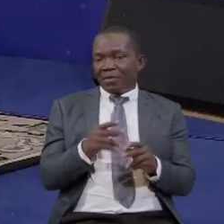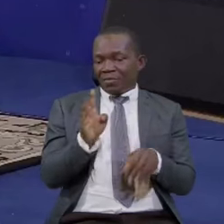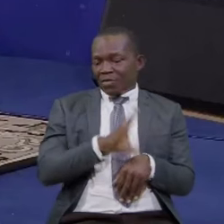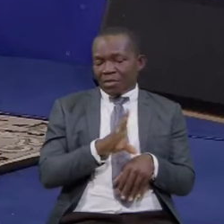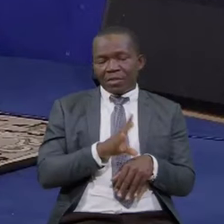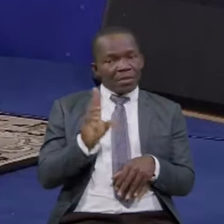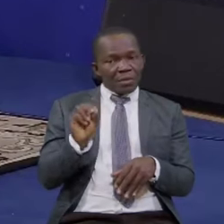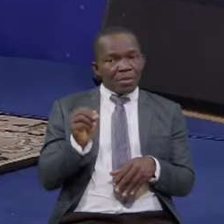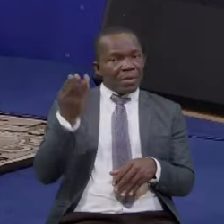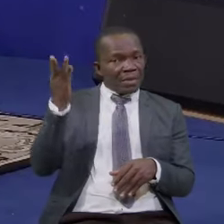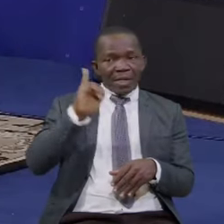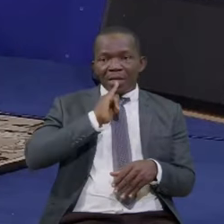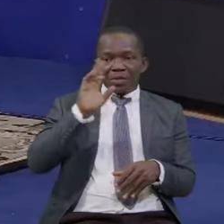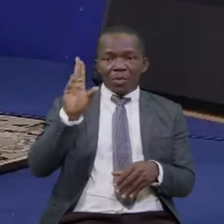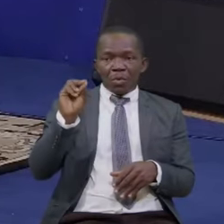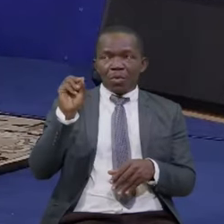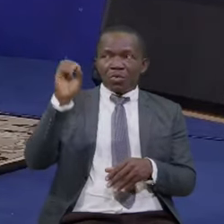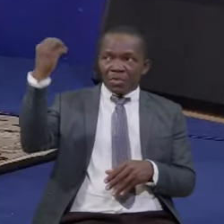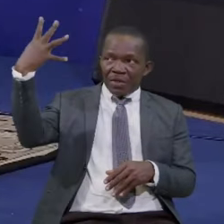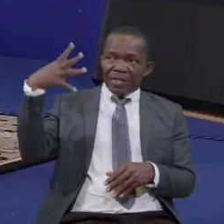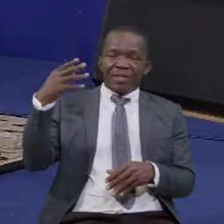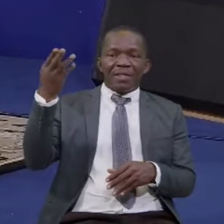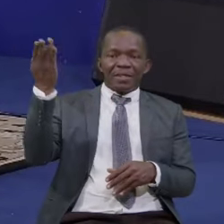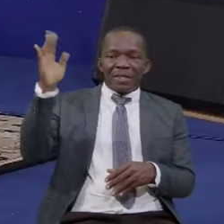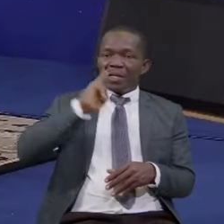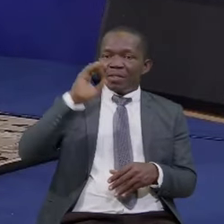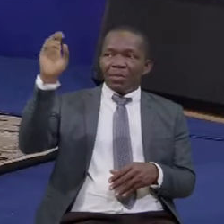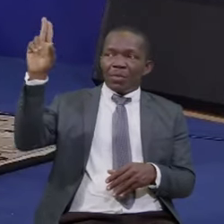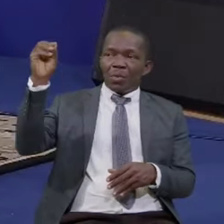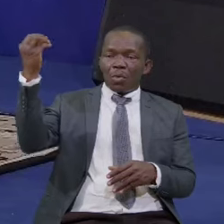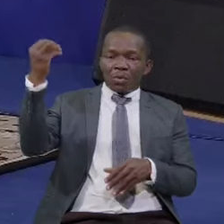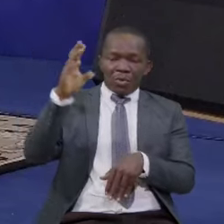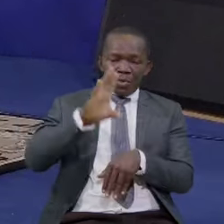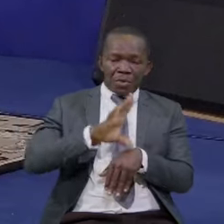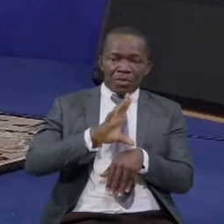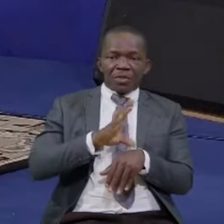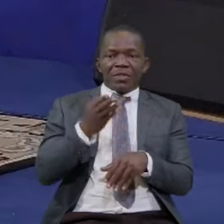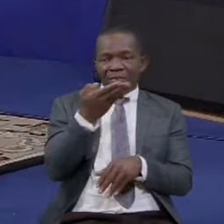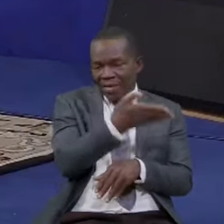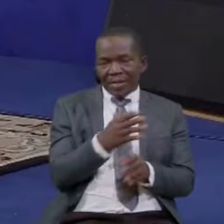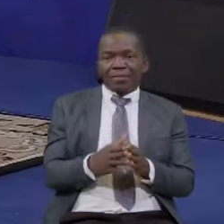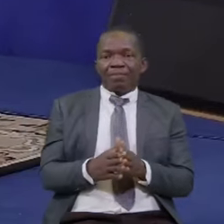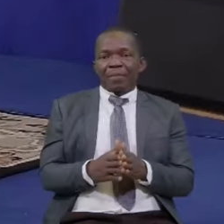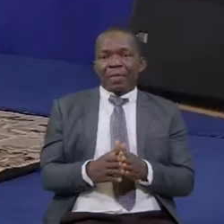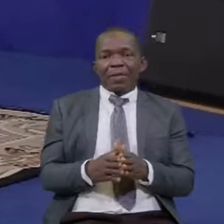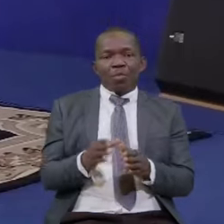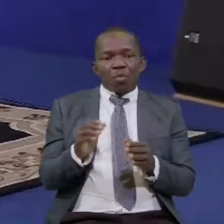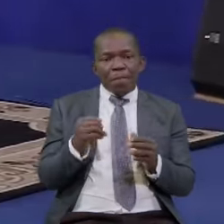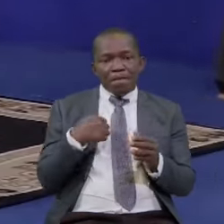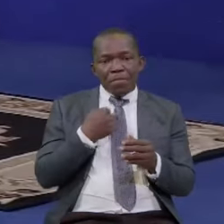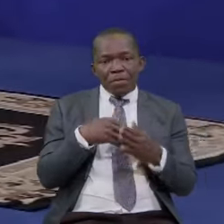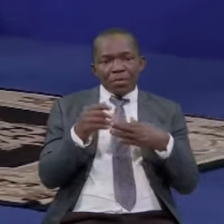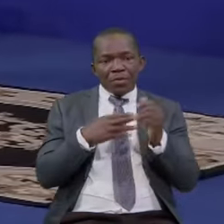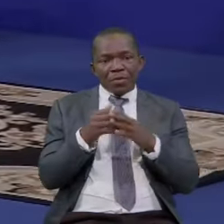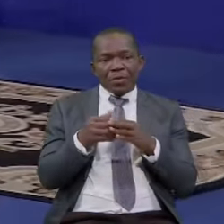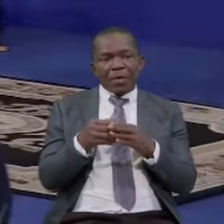qui nous aide et nous bâtissons des choses précieuses comme de l'or de l'argent et des piedes précieuses ceux